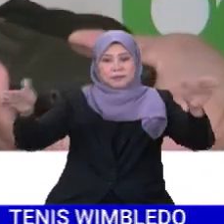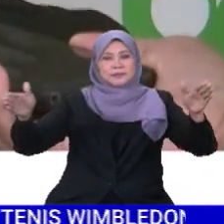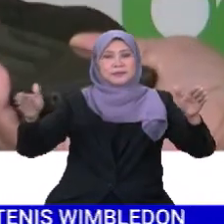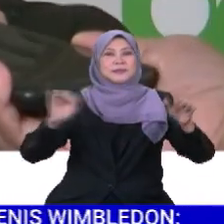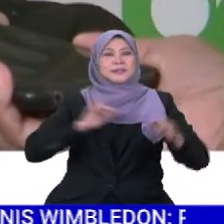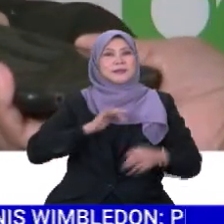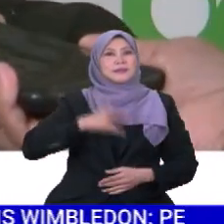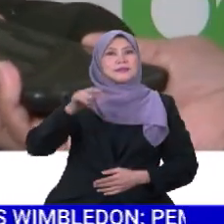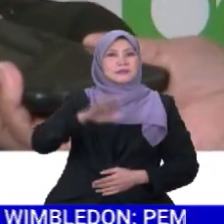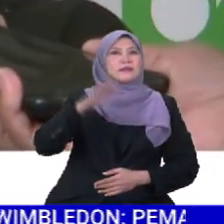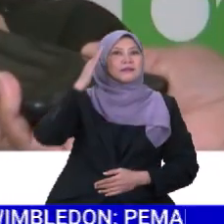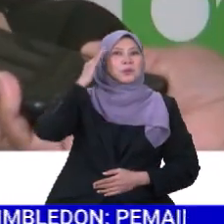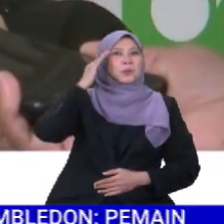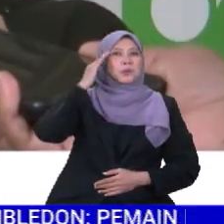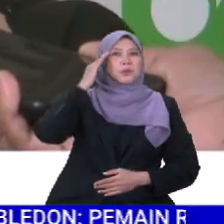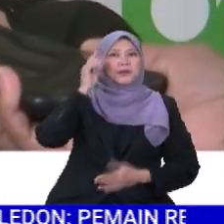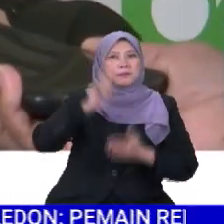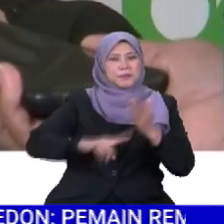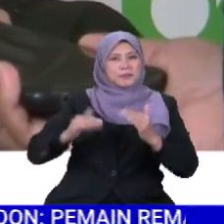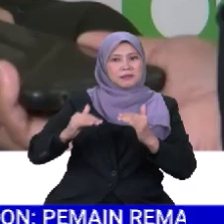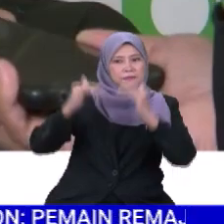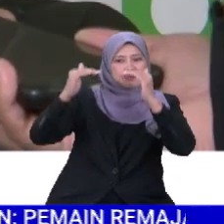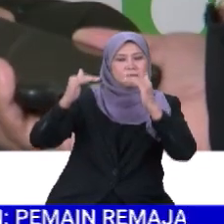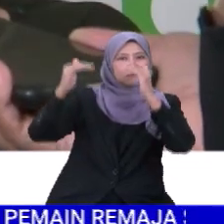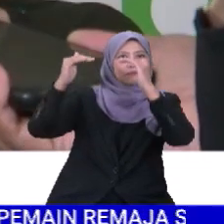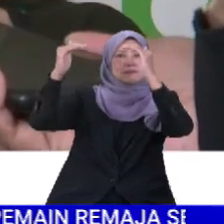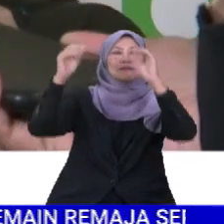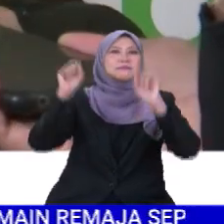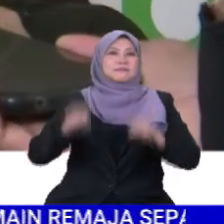rasa dia akan tahu apa level dia sampai mana.